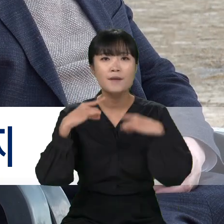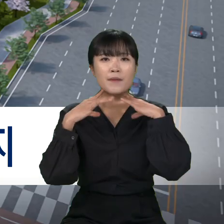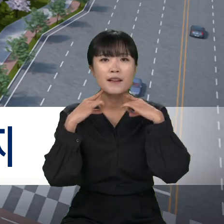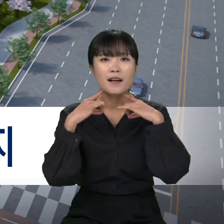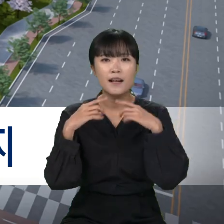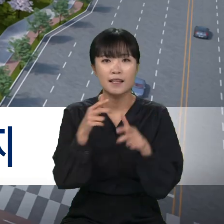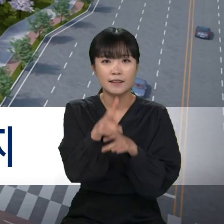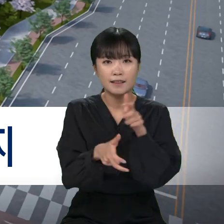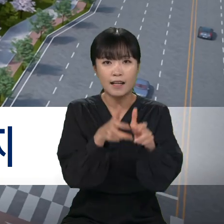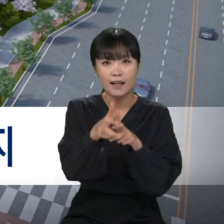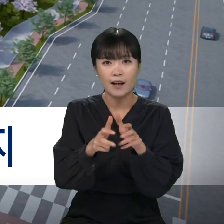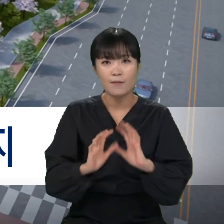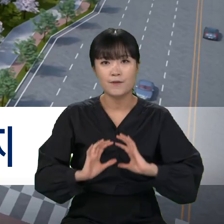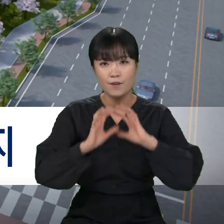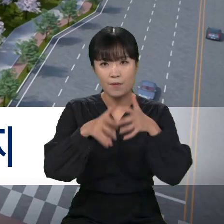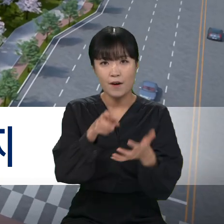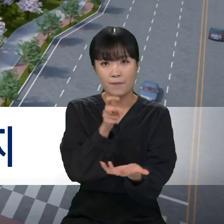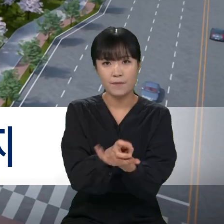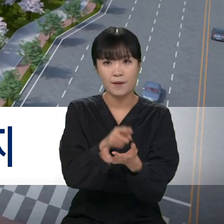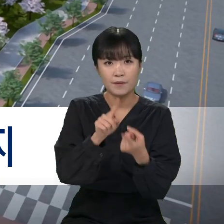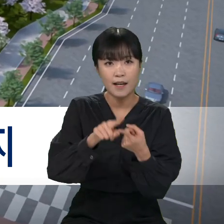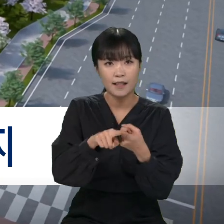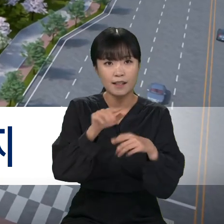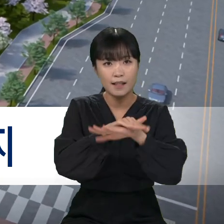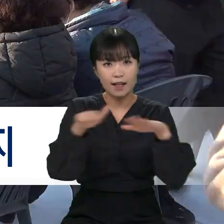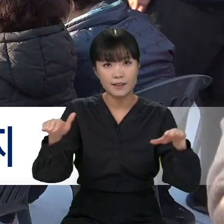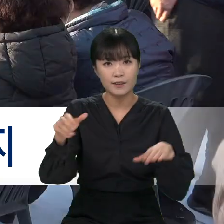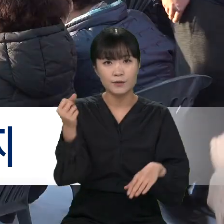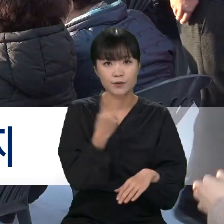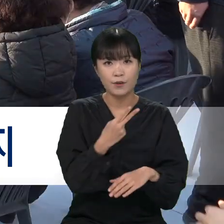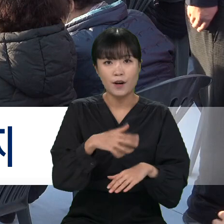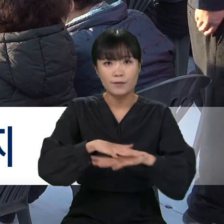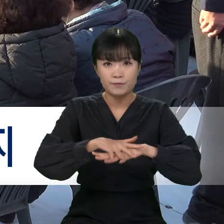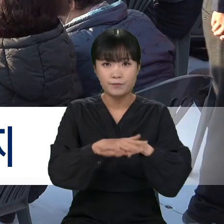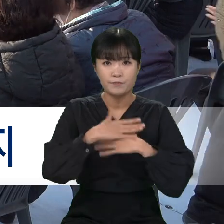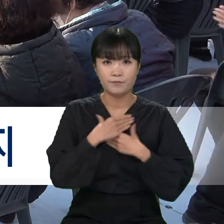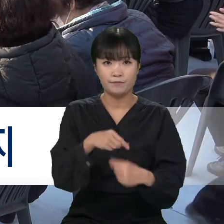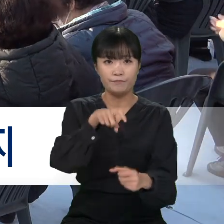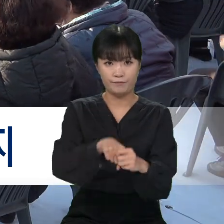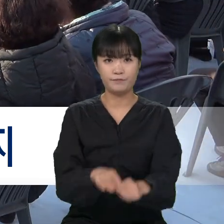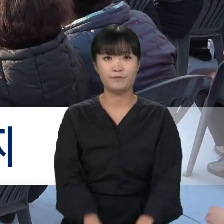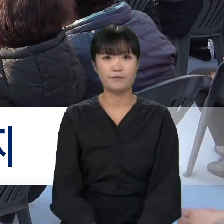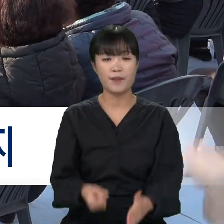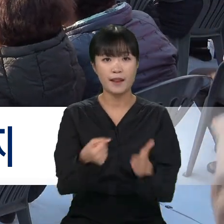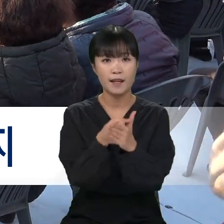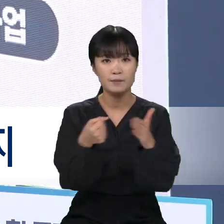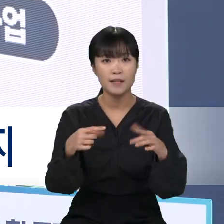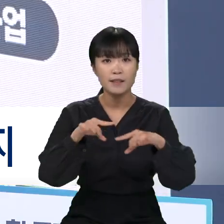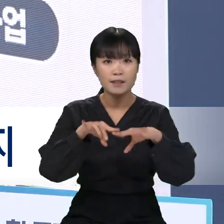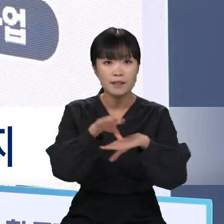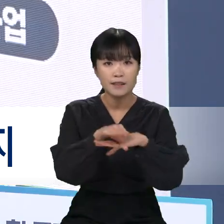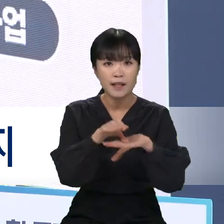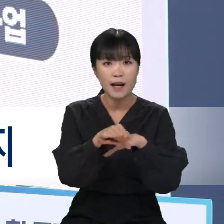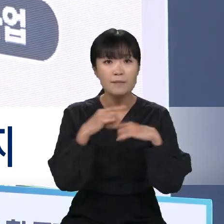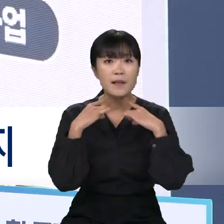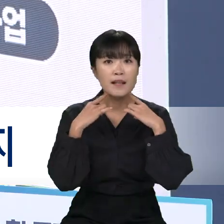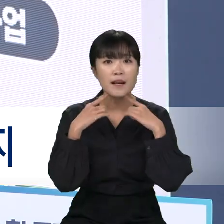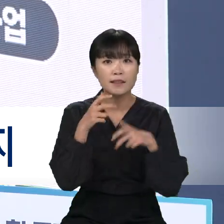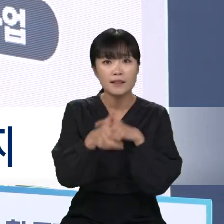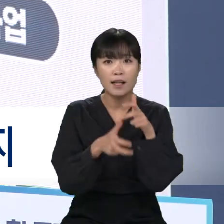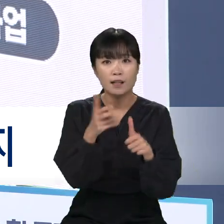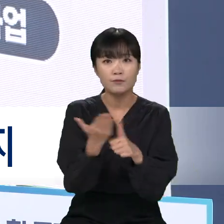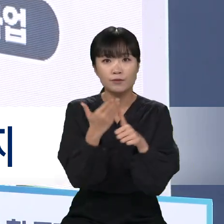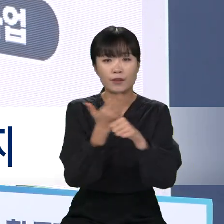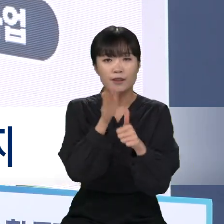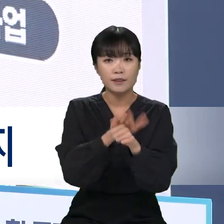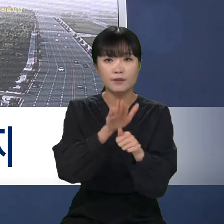산업의 글로벌 규제 대응 및 핵심 원자재 공급망 안정을 목표로 합니다 이에 전기차 배터리 산업